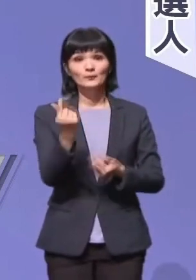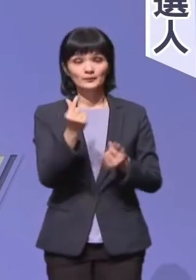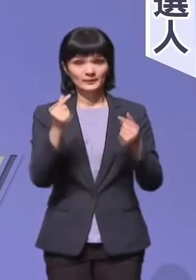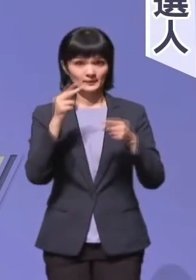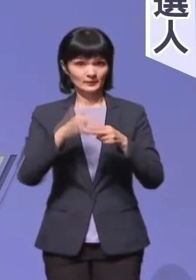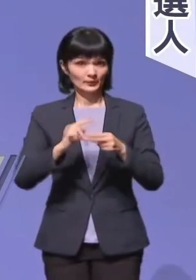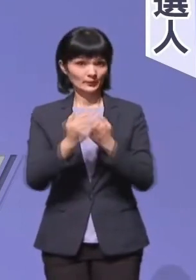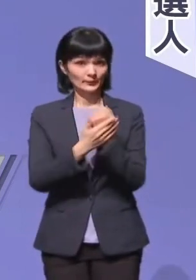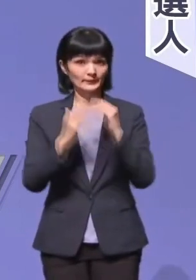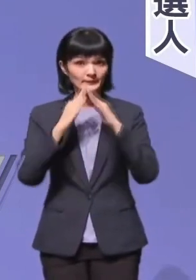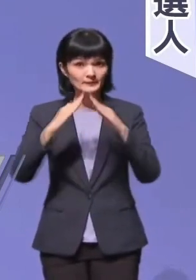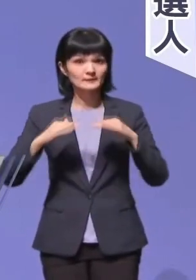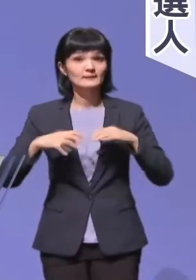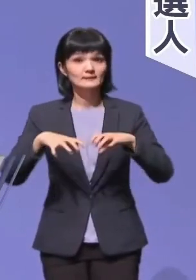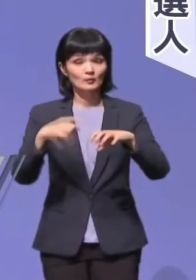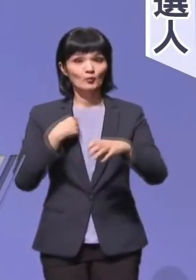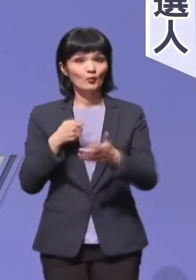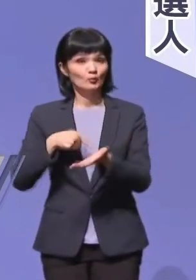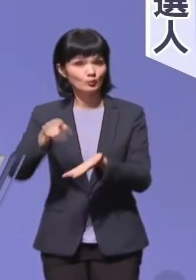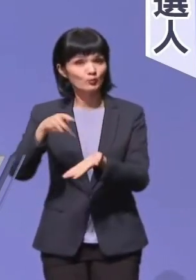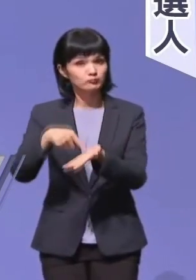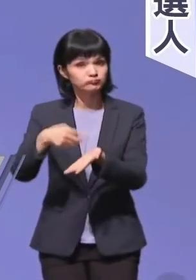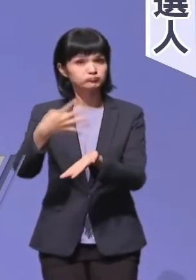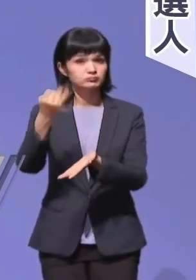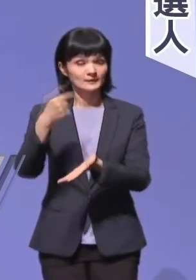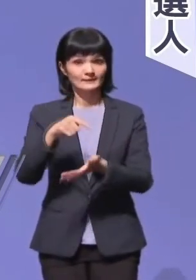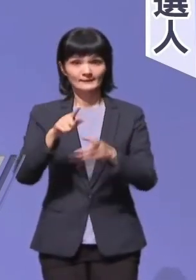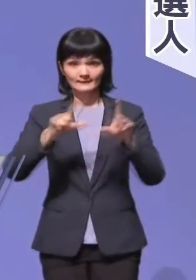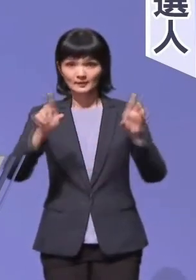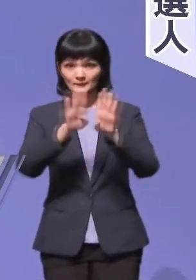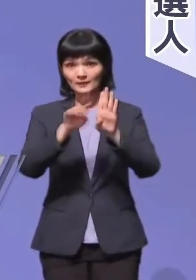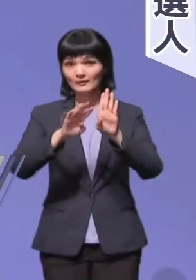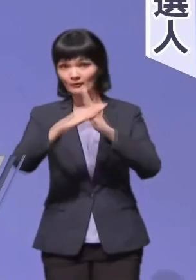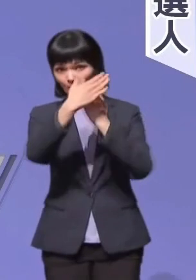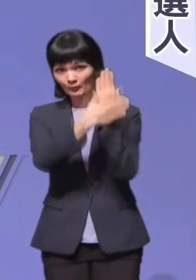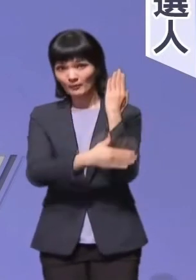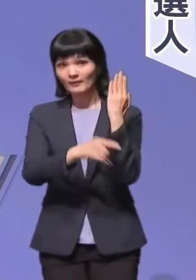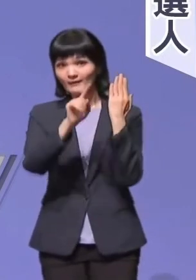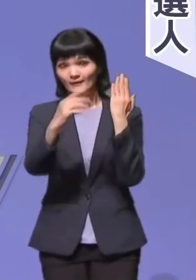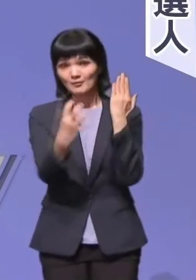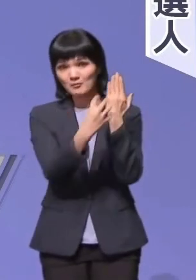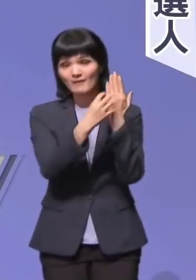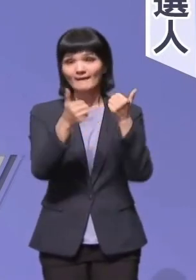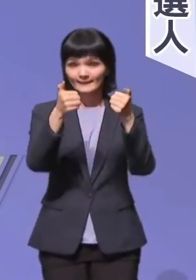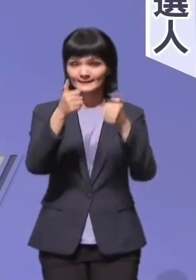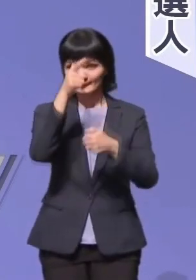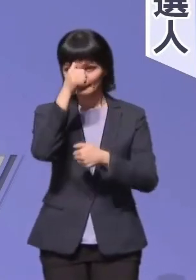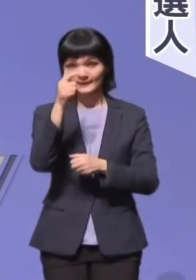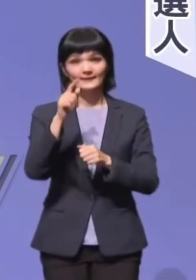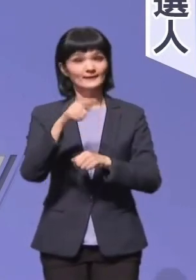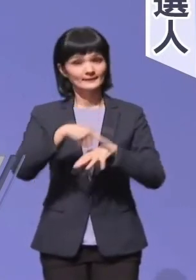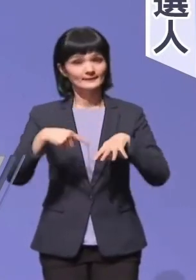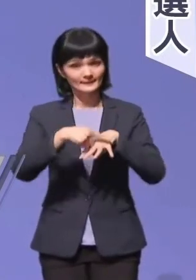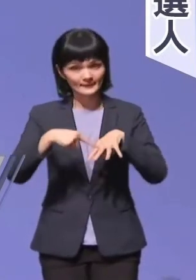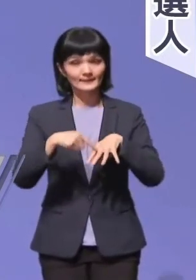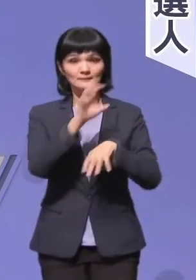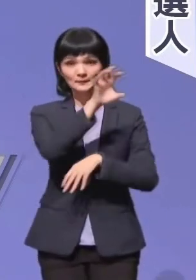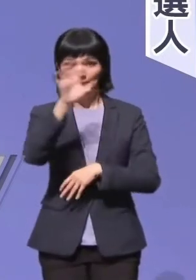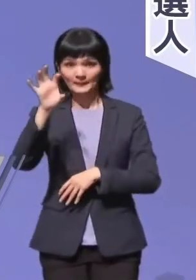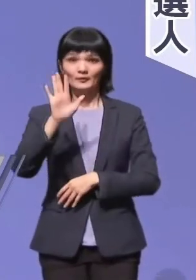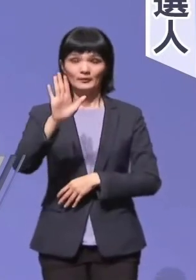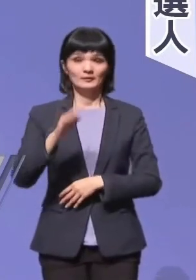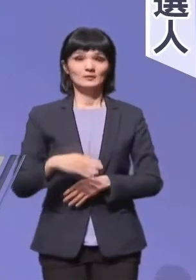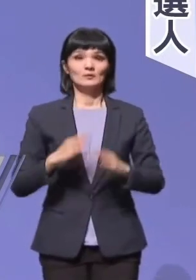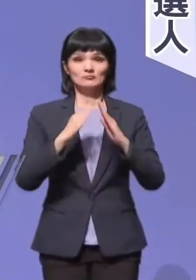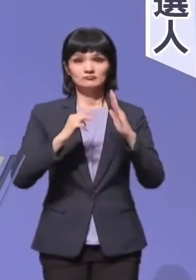几次，所以他才会在他的大门外墙上挂上一个感谢黄珊珊。都市更新不是靠政